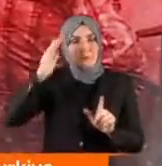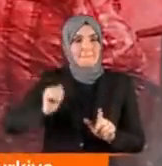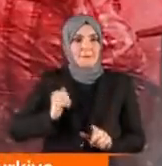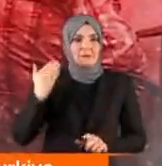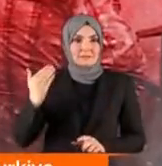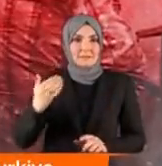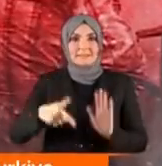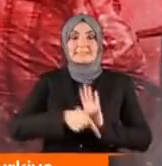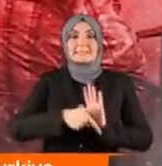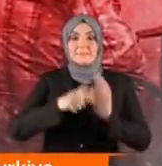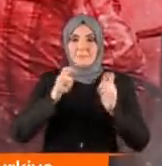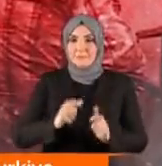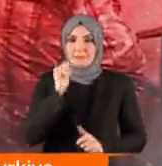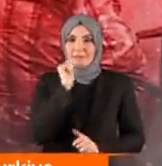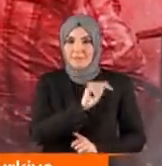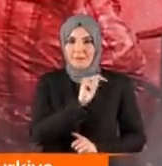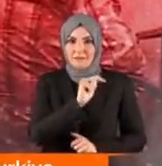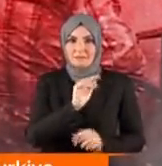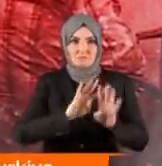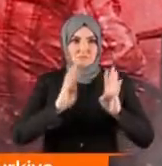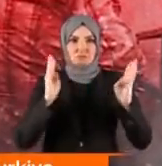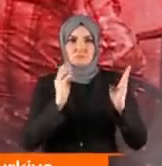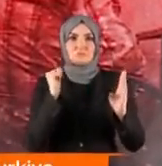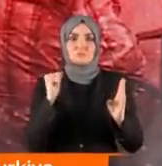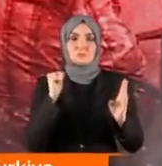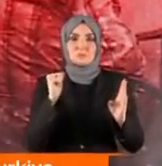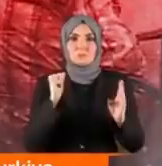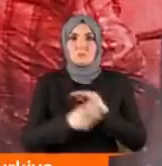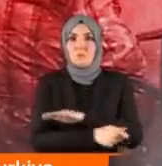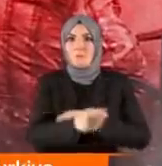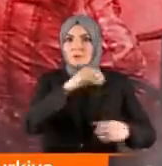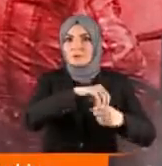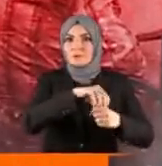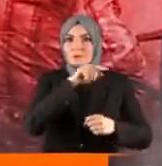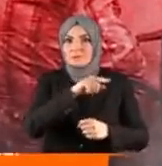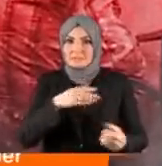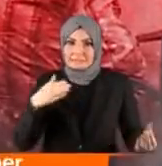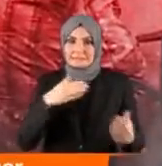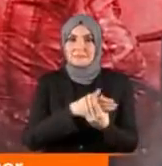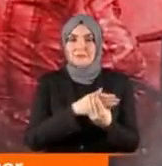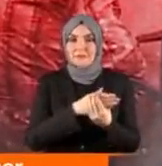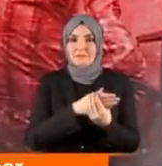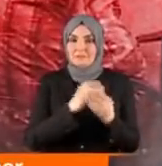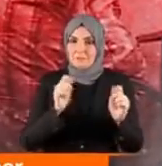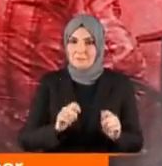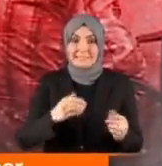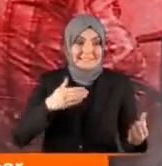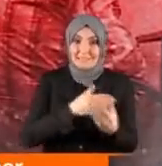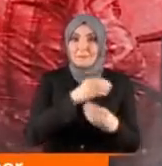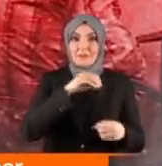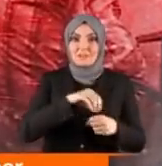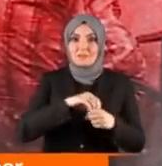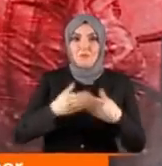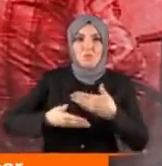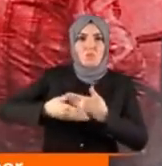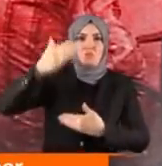kale gibi çevrili bir kumarhane baskını yaptı içeriye girebilmek için de duvarı kırmak zorunda kaldılar içerden